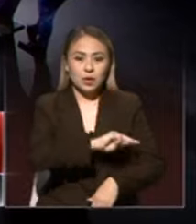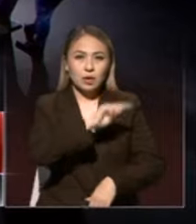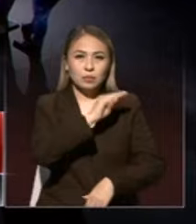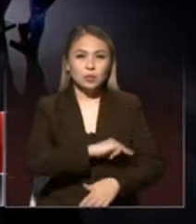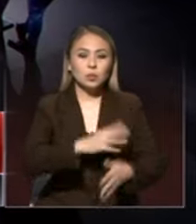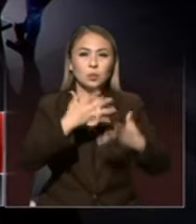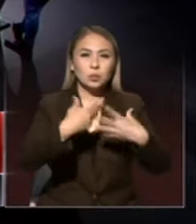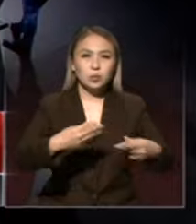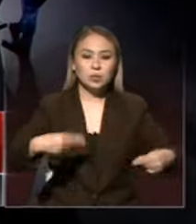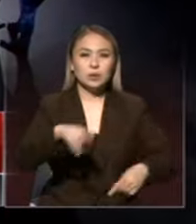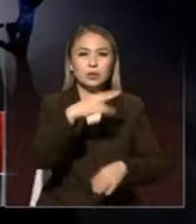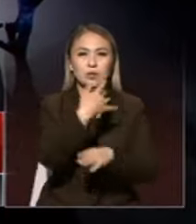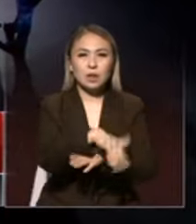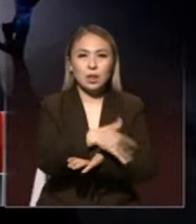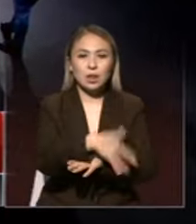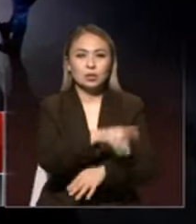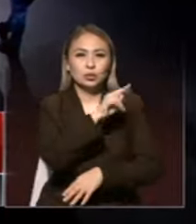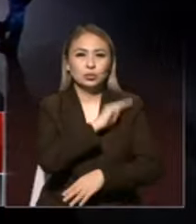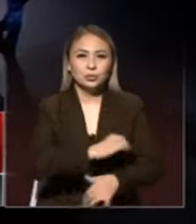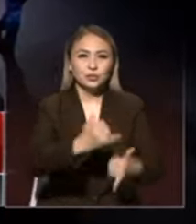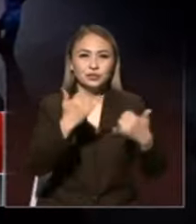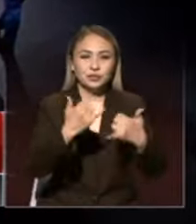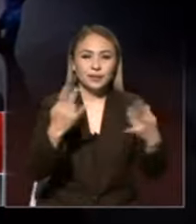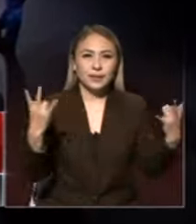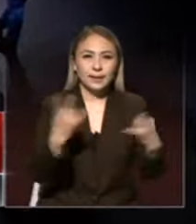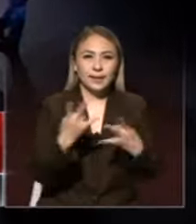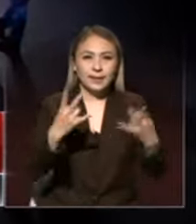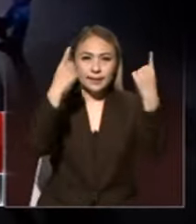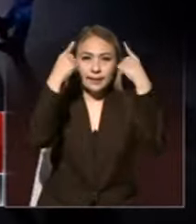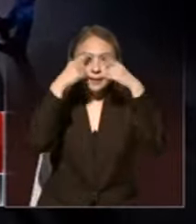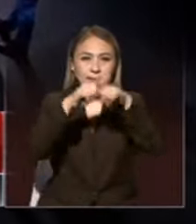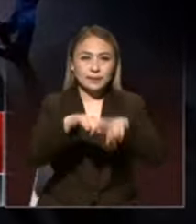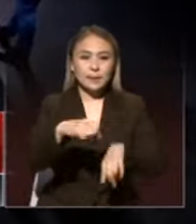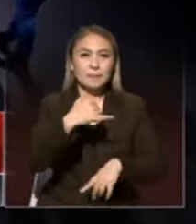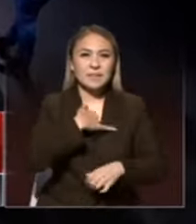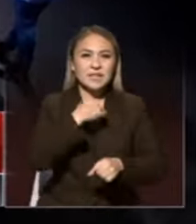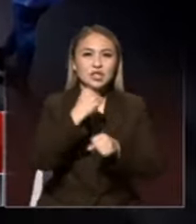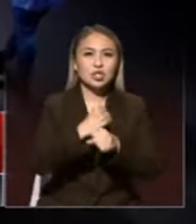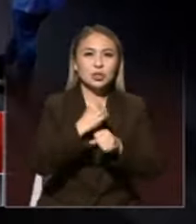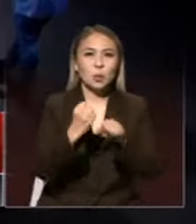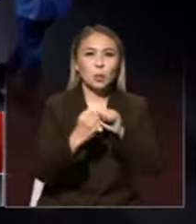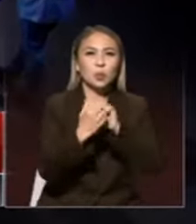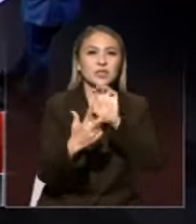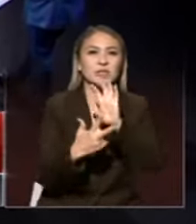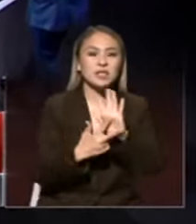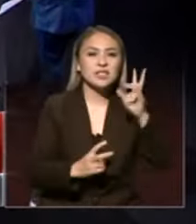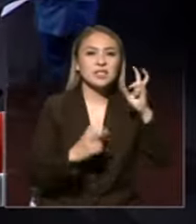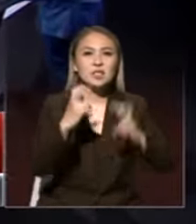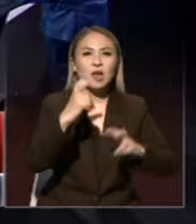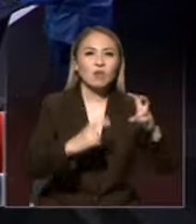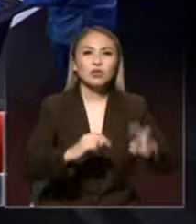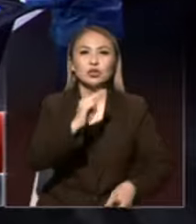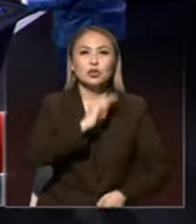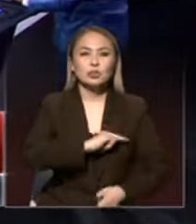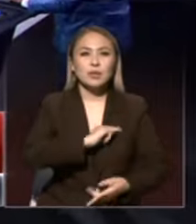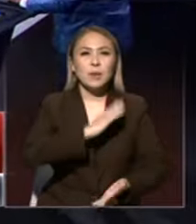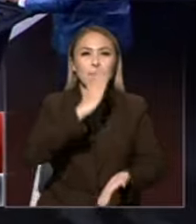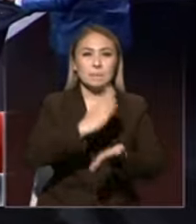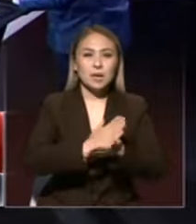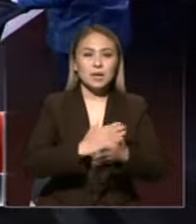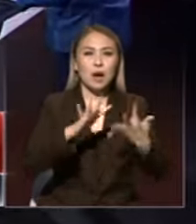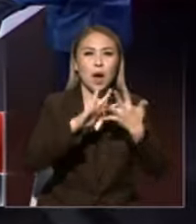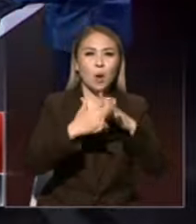Вот көктемгі дала жұмыстары бүгін керек техника ғой. Бізде жасыратын жоқ 18 зауыт жұмыс жасайды. Осы отандық ауыл